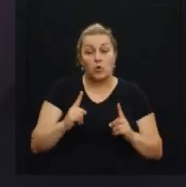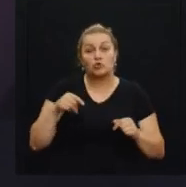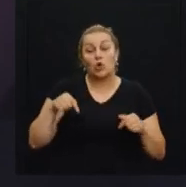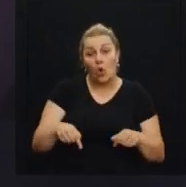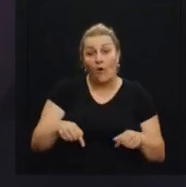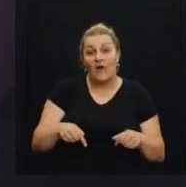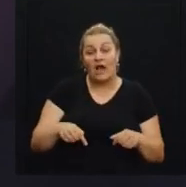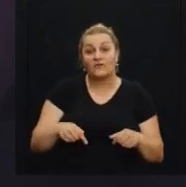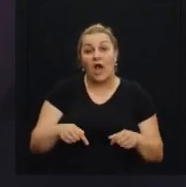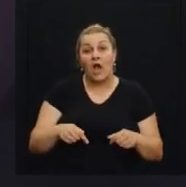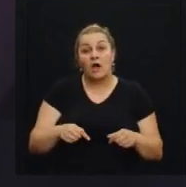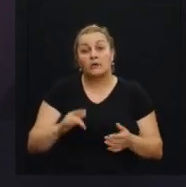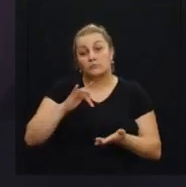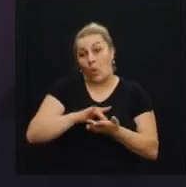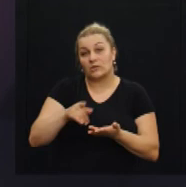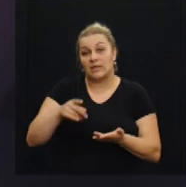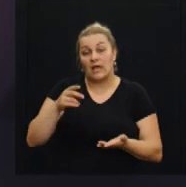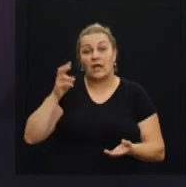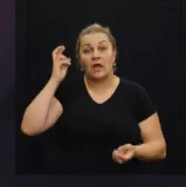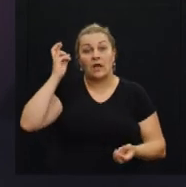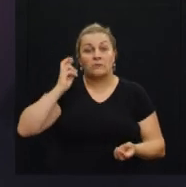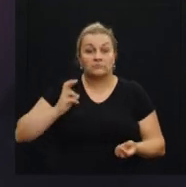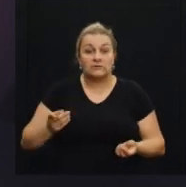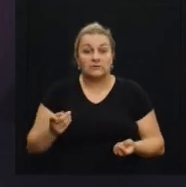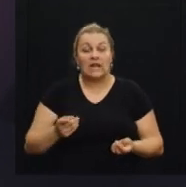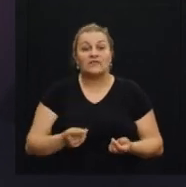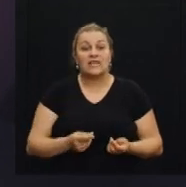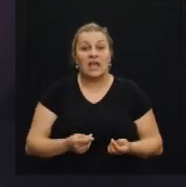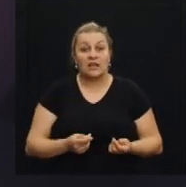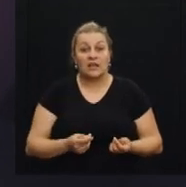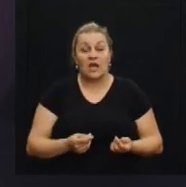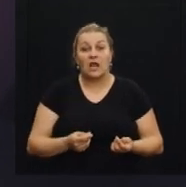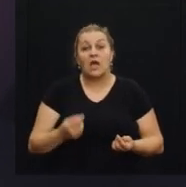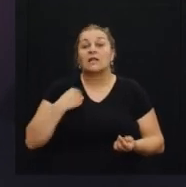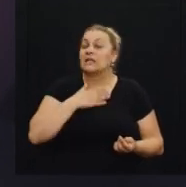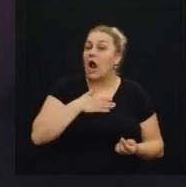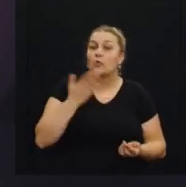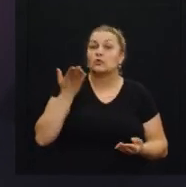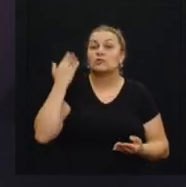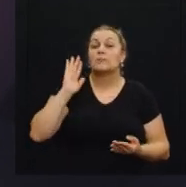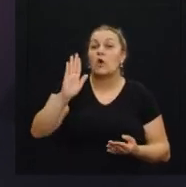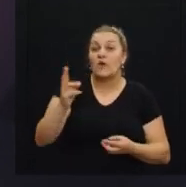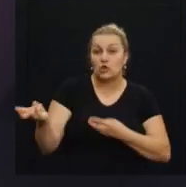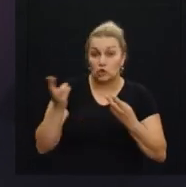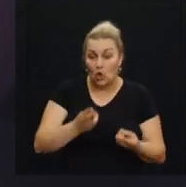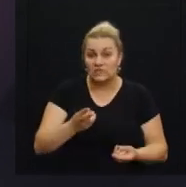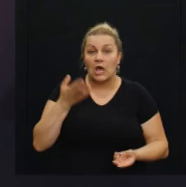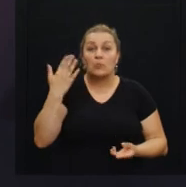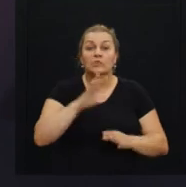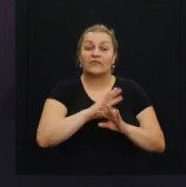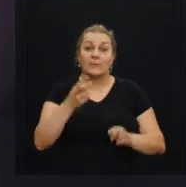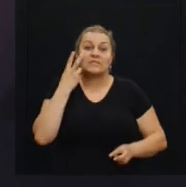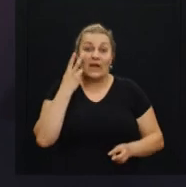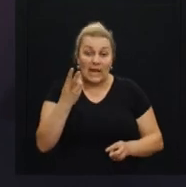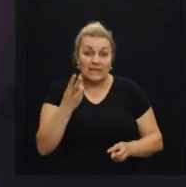ovakva postaja, RTV postaja. I drago mi je što sam bio vaš gost. Pozdravljam sve gledaoce